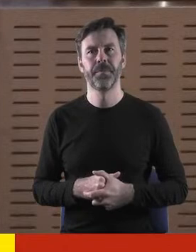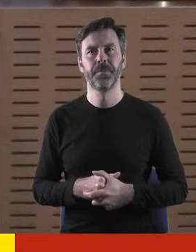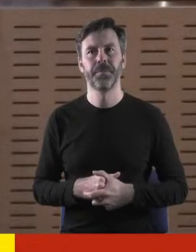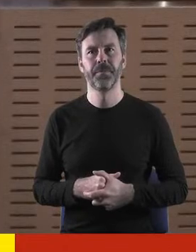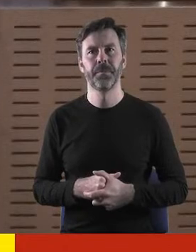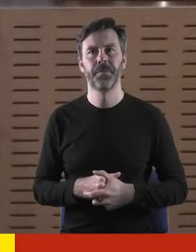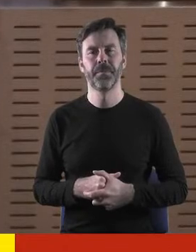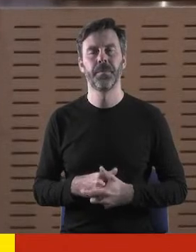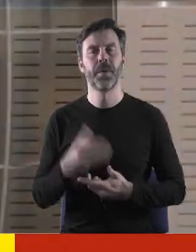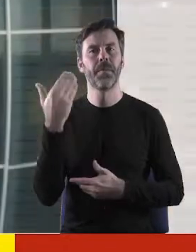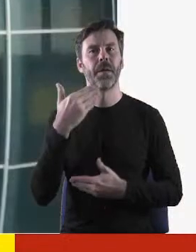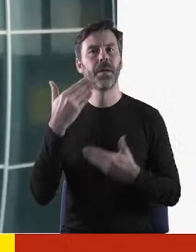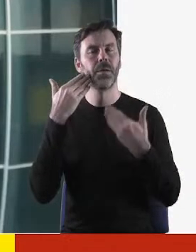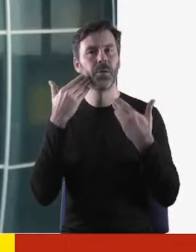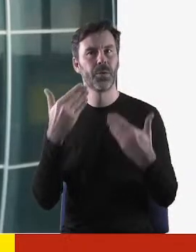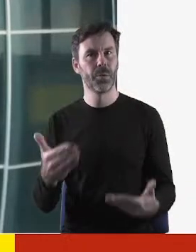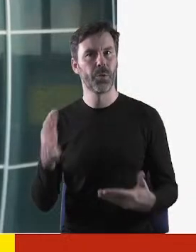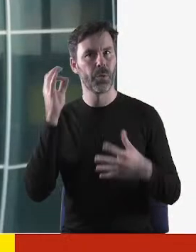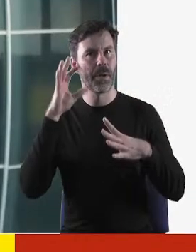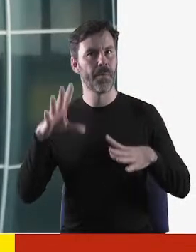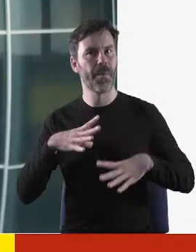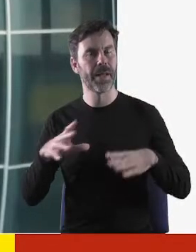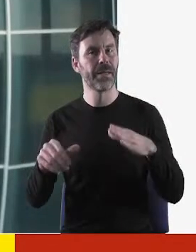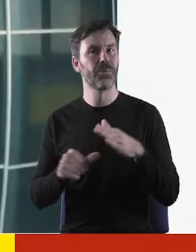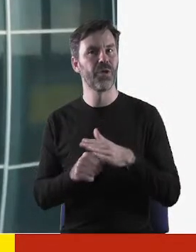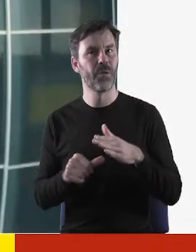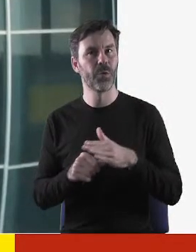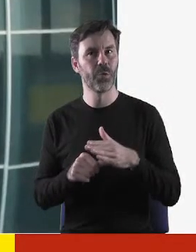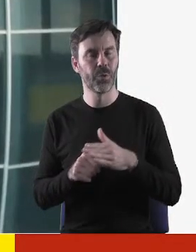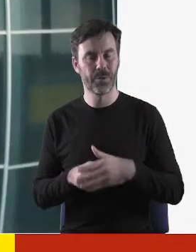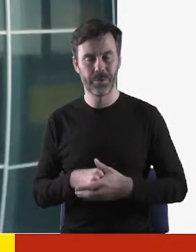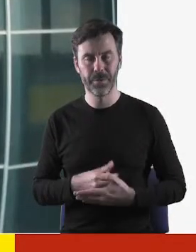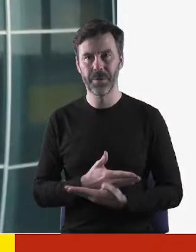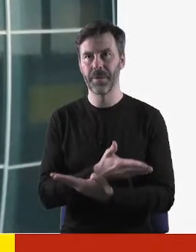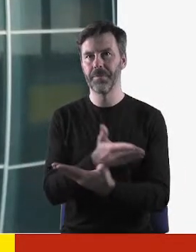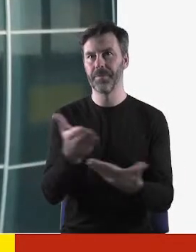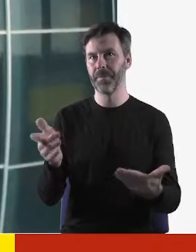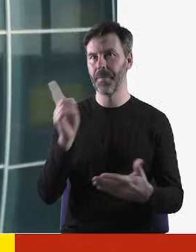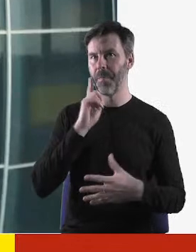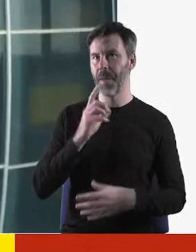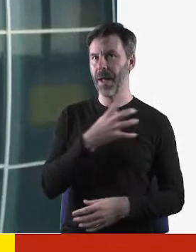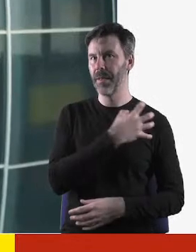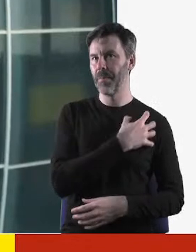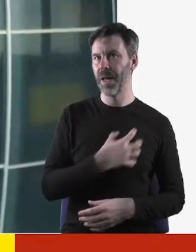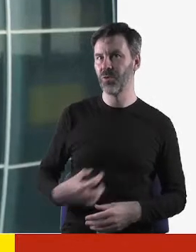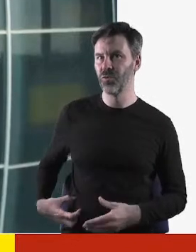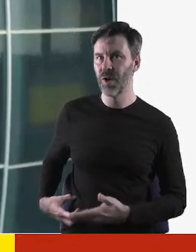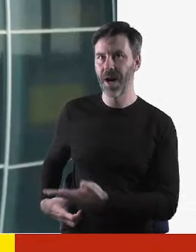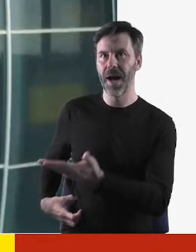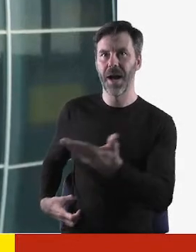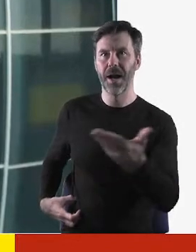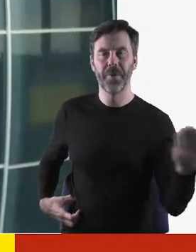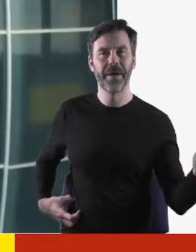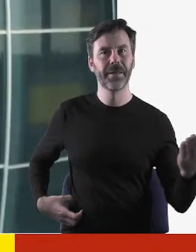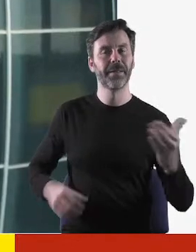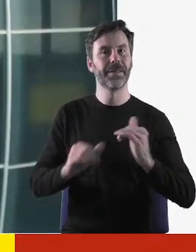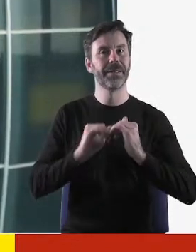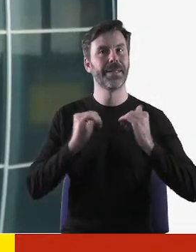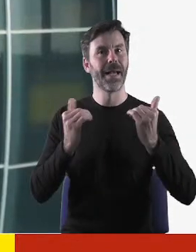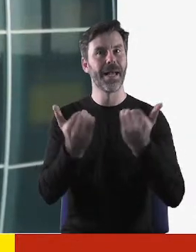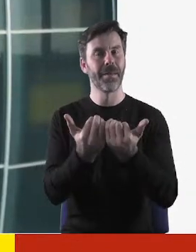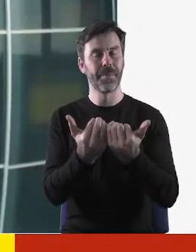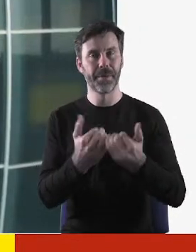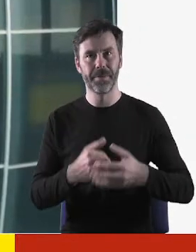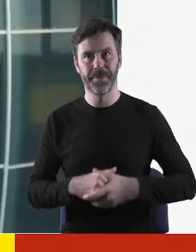Dziękuję pani przewodniczącej. Pani przewodnicząca, panie marszałku, wysoki sejmiku. Ja w świetle